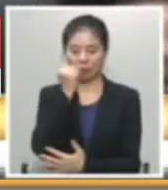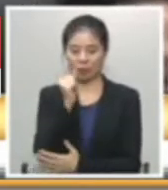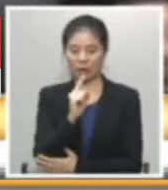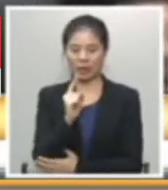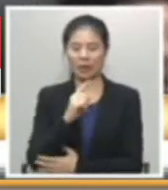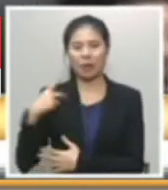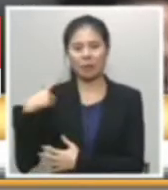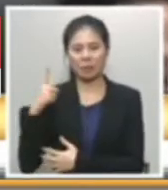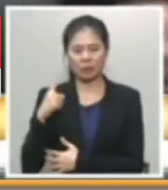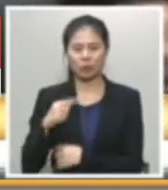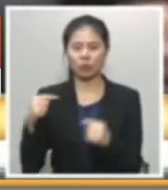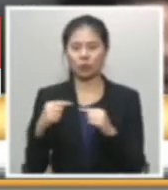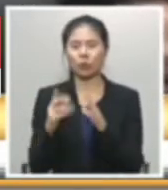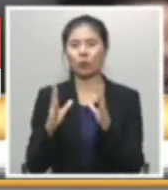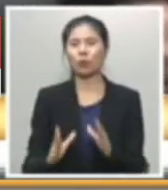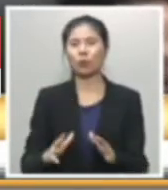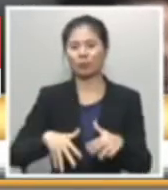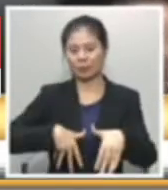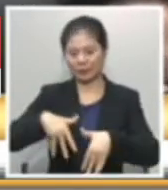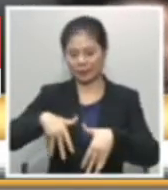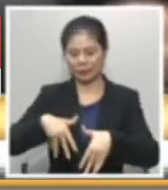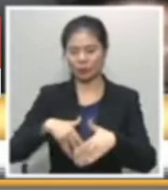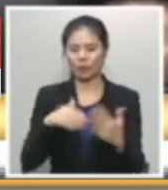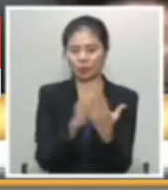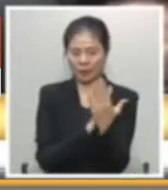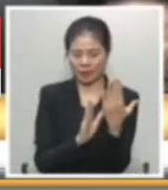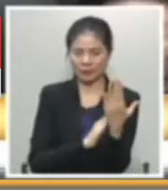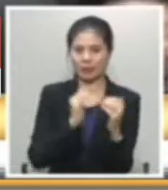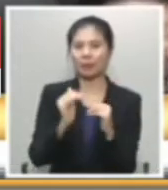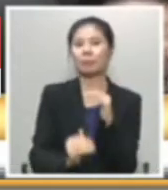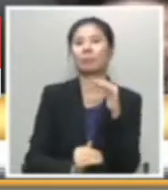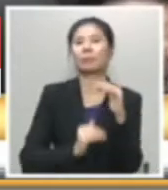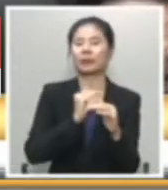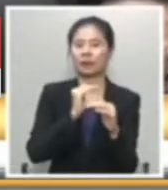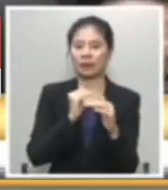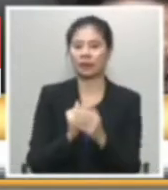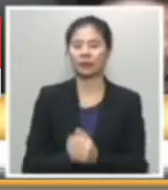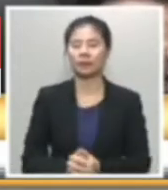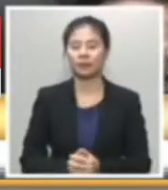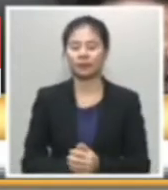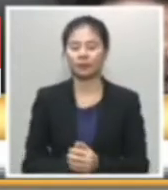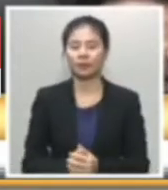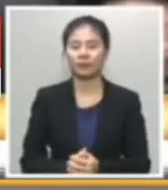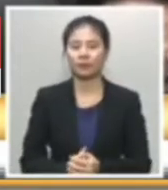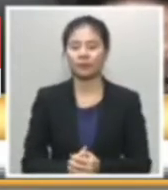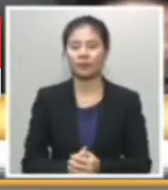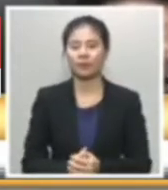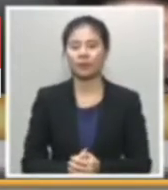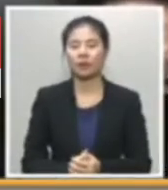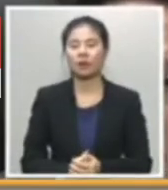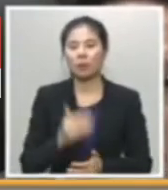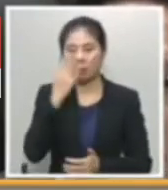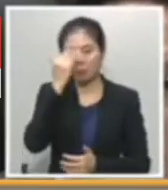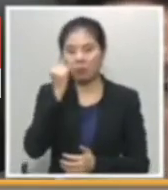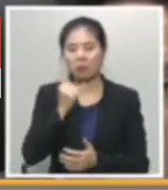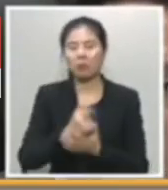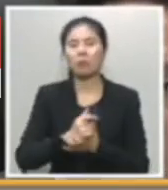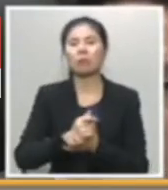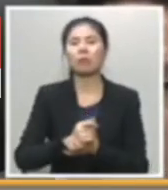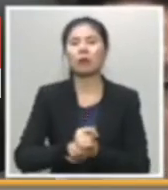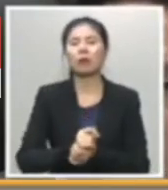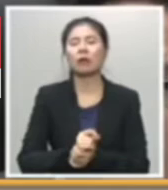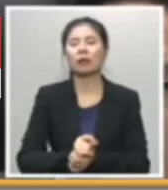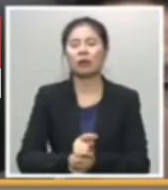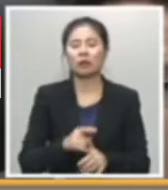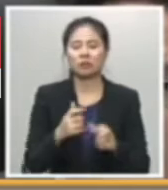กิดประโยชน์แก่ประเทศชาติและพี่น้องประชาชนซึ่งที่ได้กล่าวมานี้เพราะพี่น้องประชาชนกำลัง